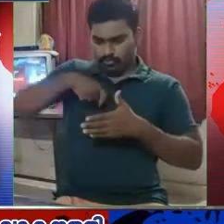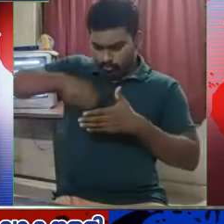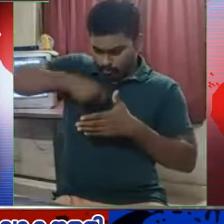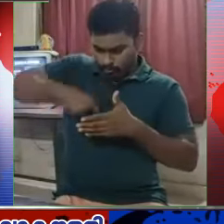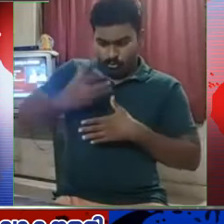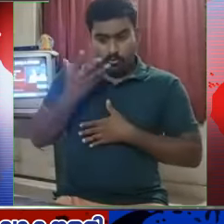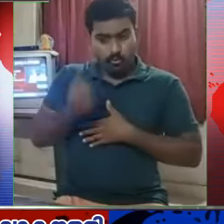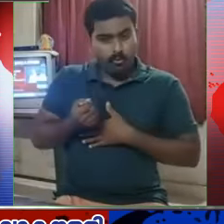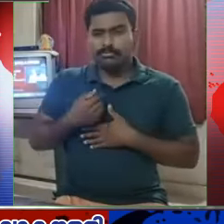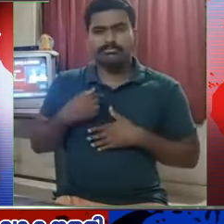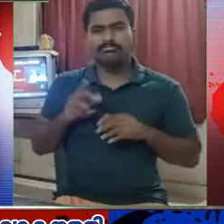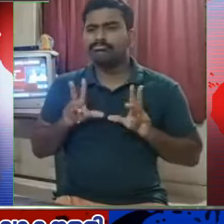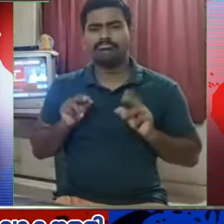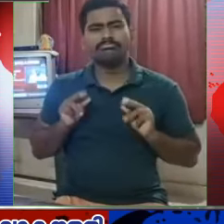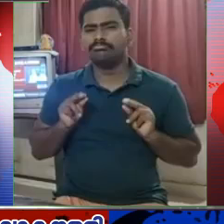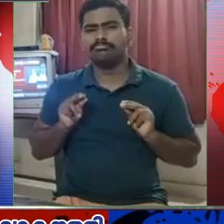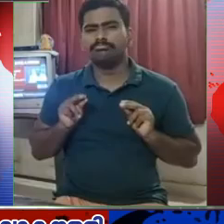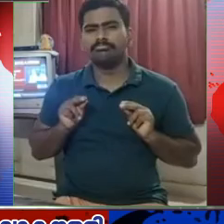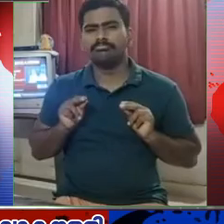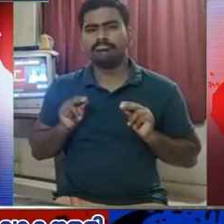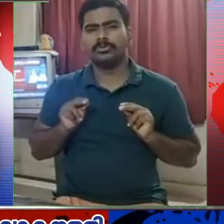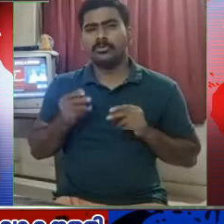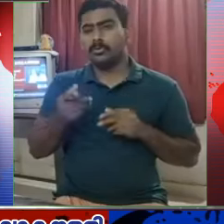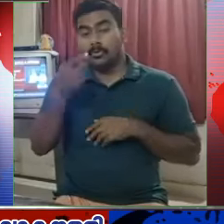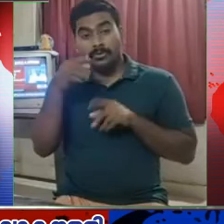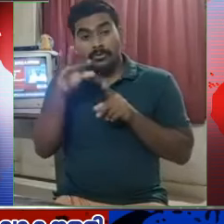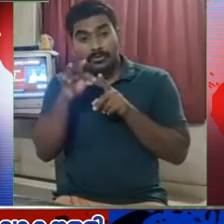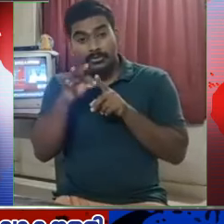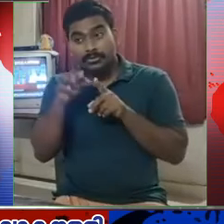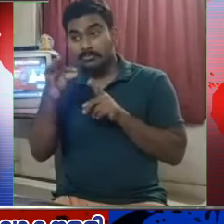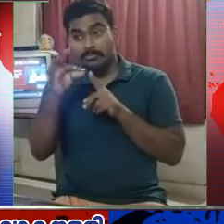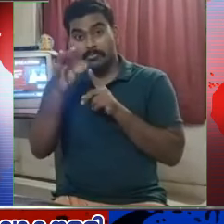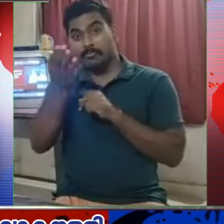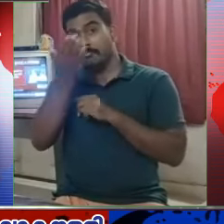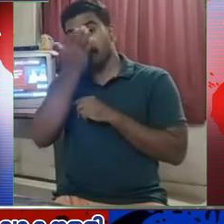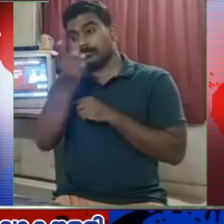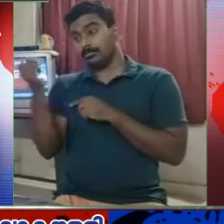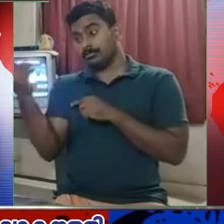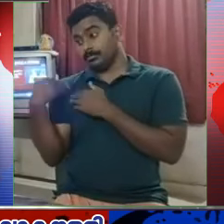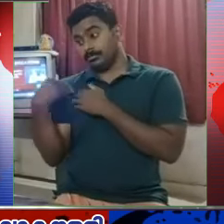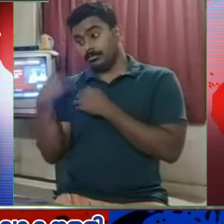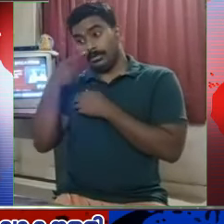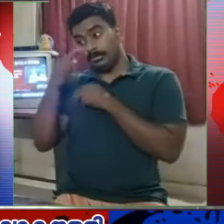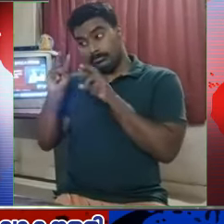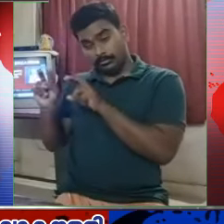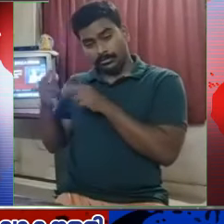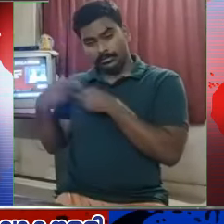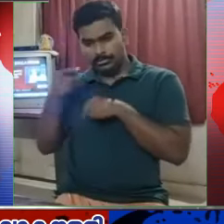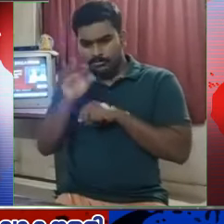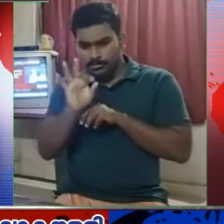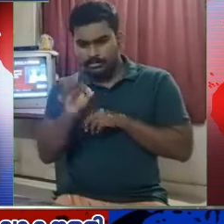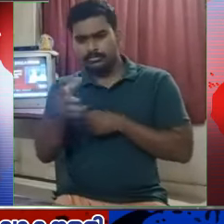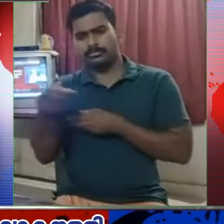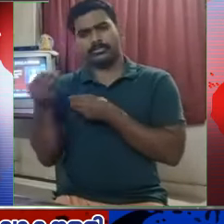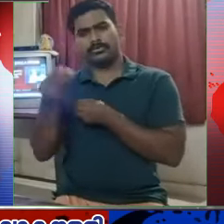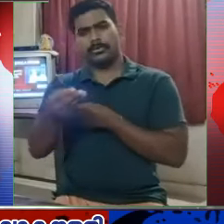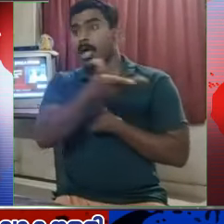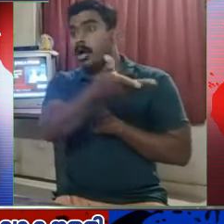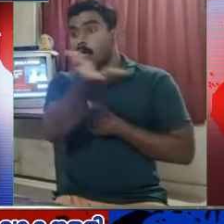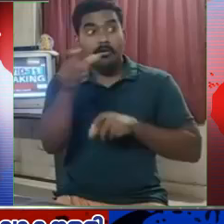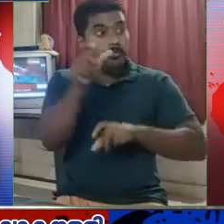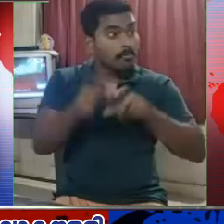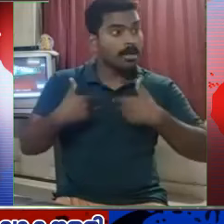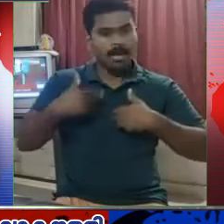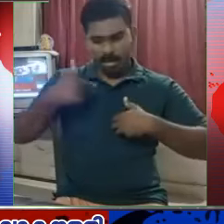ദൗർലഭ്യം ഒരു തരത്തിലും ഉണ്ടാകുന്നില്ല. അവർക്ക് ഫണ്ട് ചെലവഴിക്കാം, അതിനുള്ള അനുമതിയുണ്ട്. ഒരു തടസ്സവും